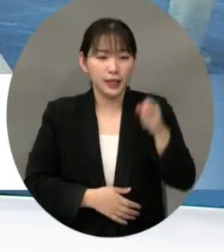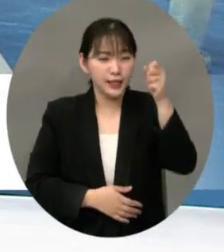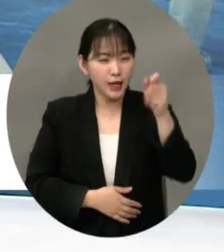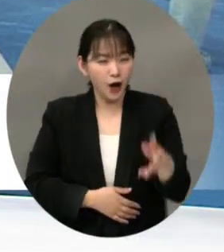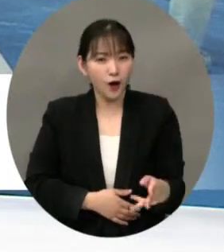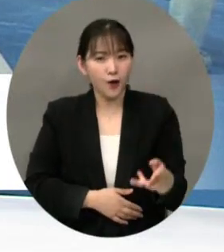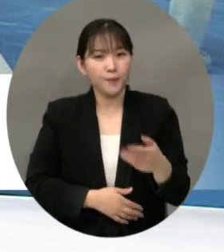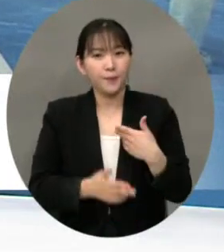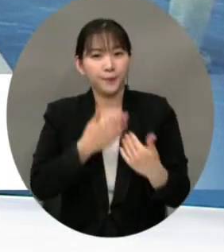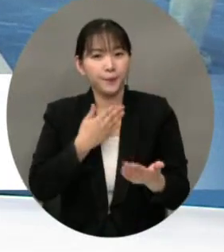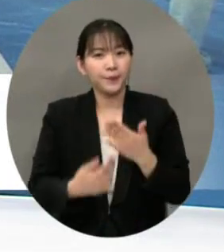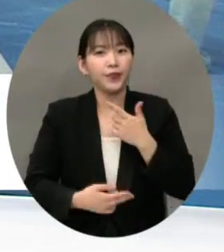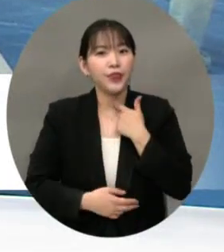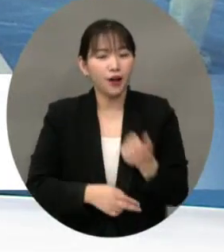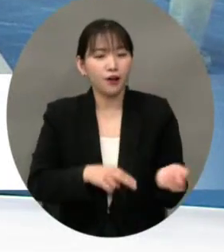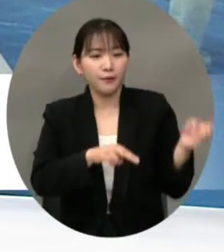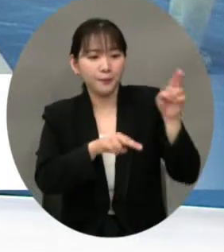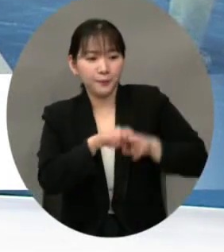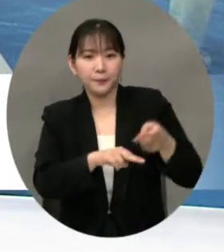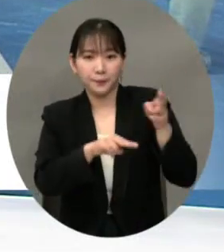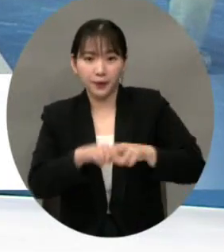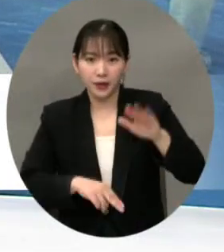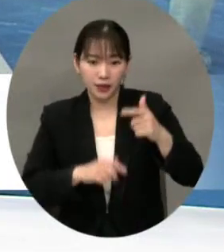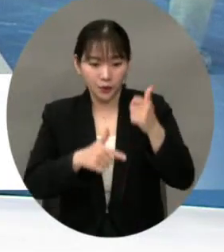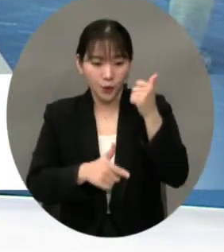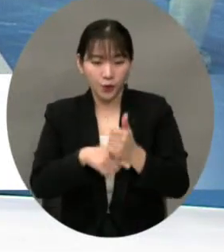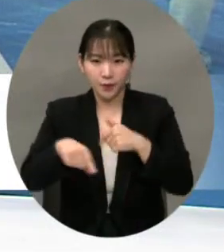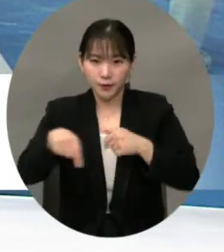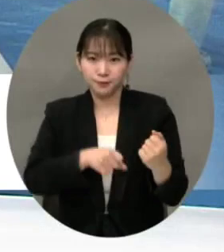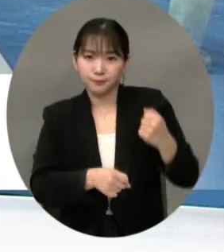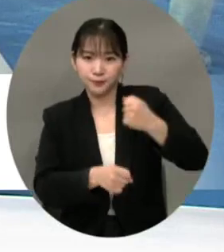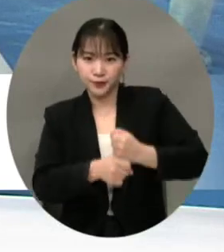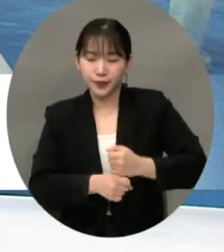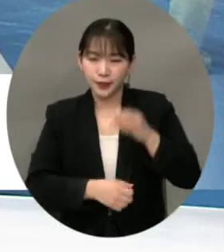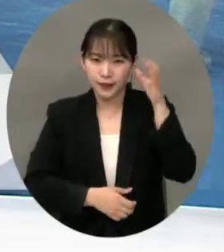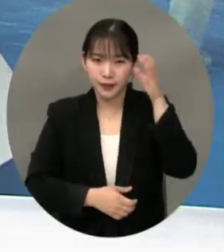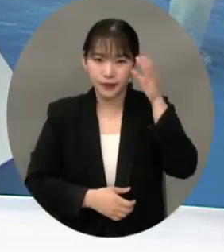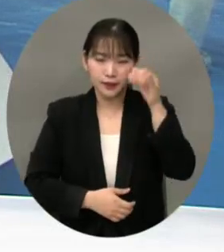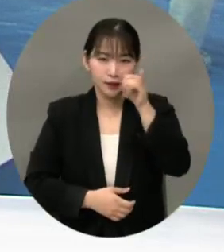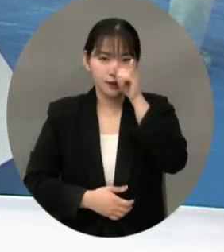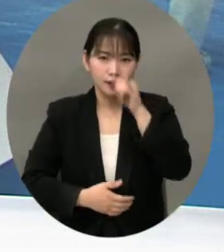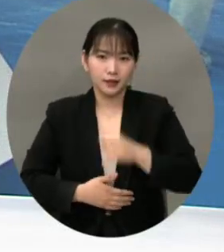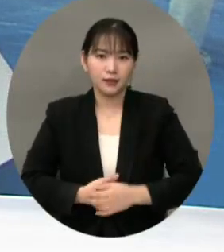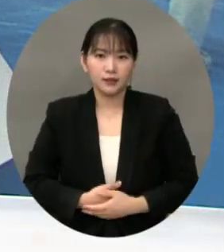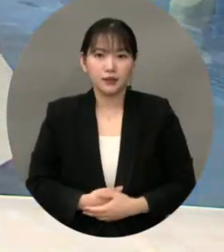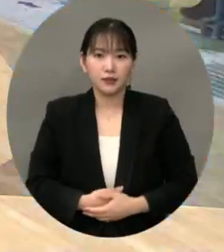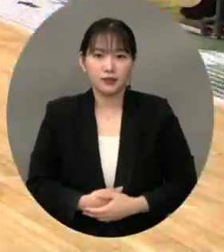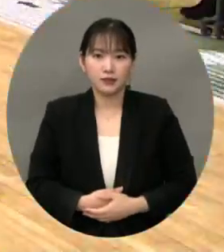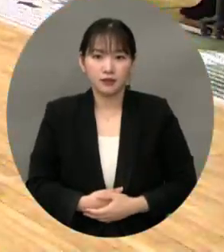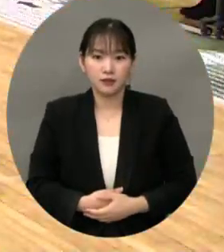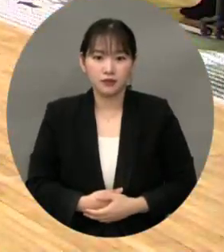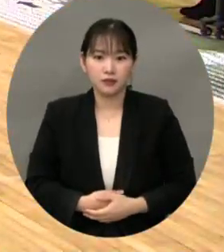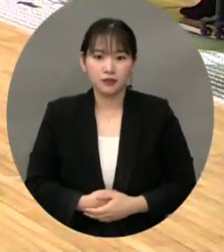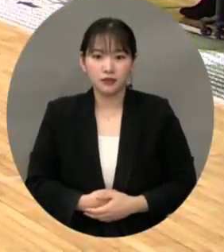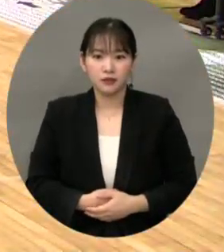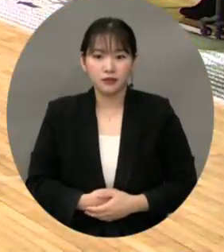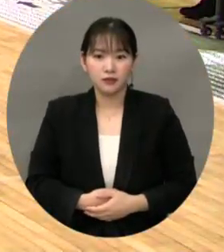국회의원이 배출되면서 호남 정치 복원에 대한 기대감도 나타나고 있습니다. 서희령 기자입니다.